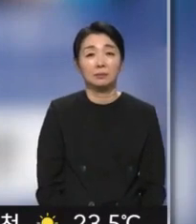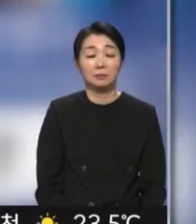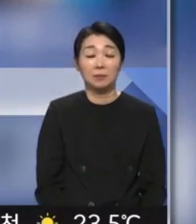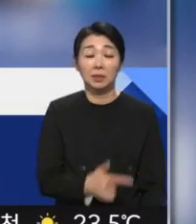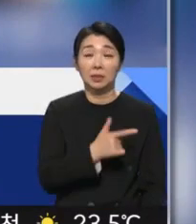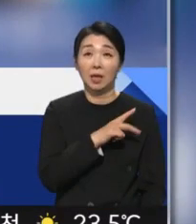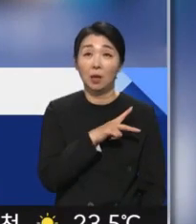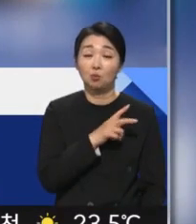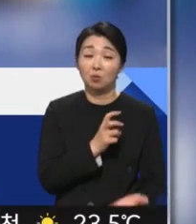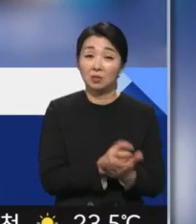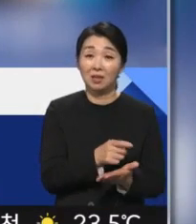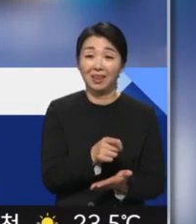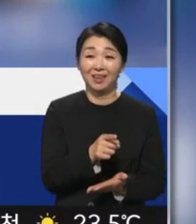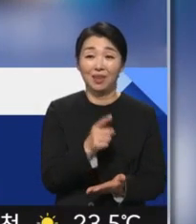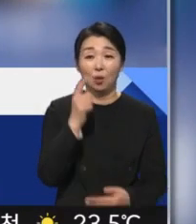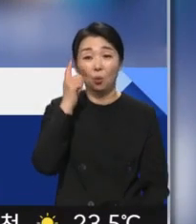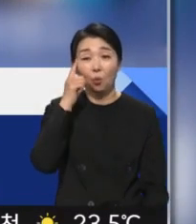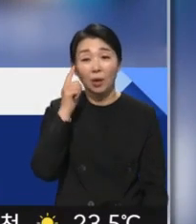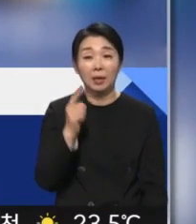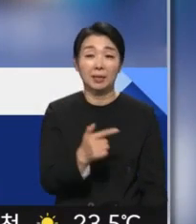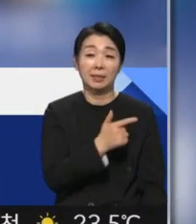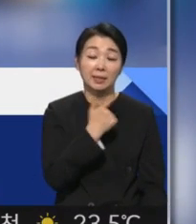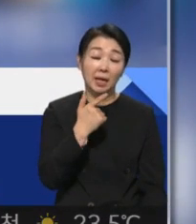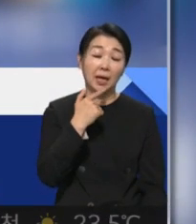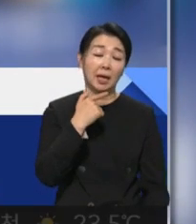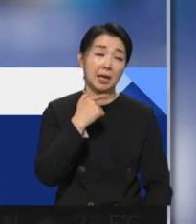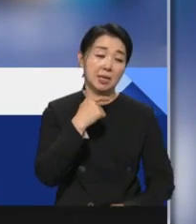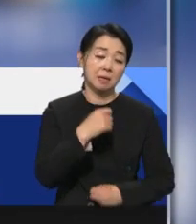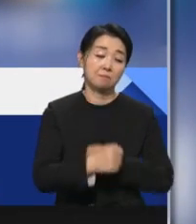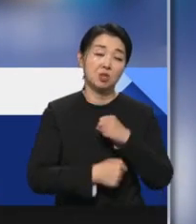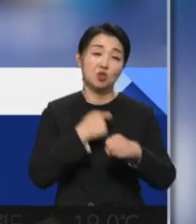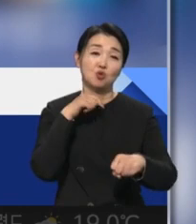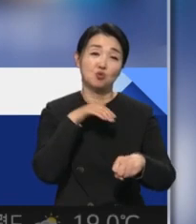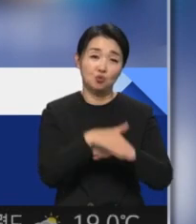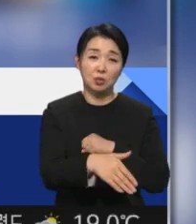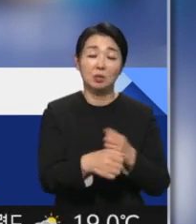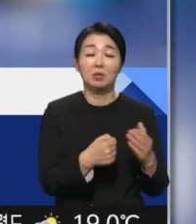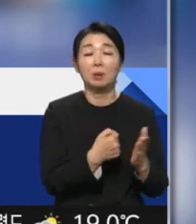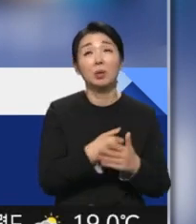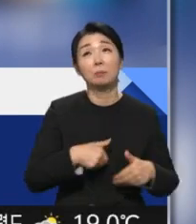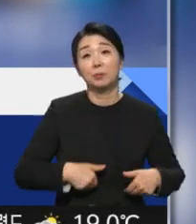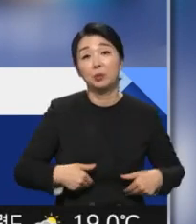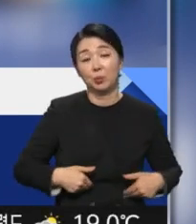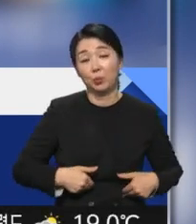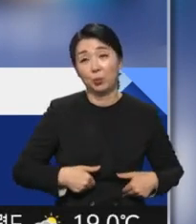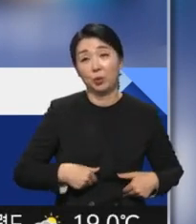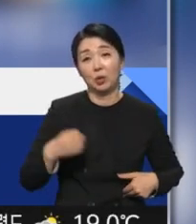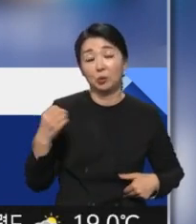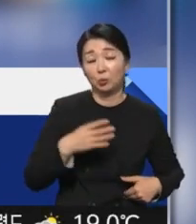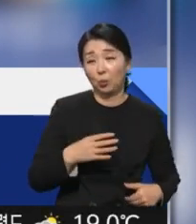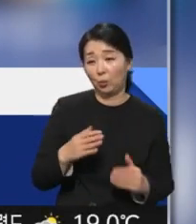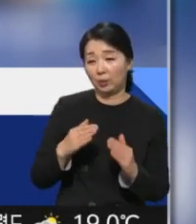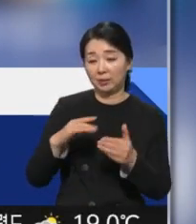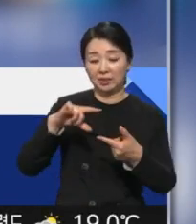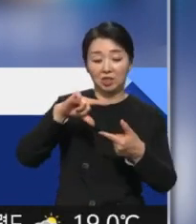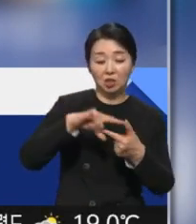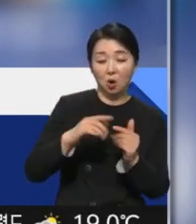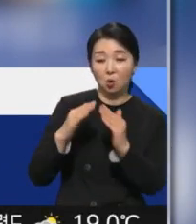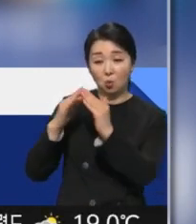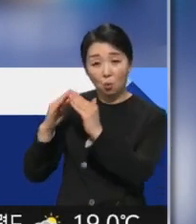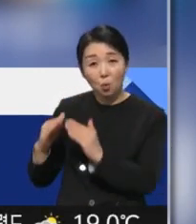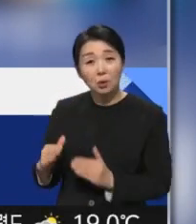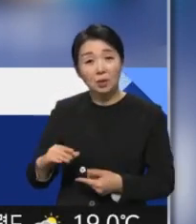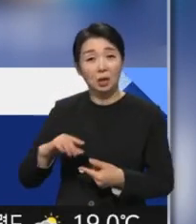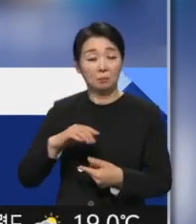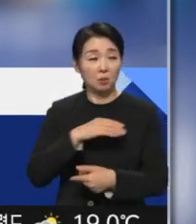대의원 제도가 대의민주주의이기 때문에 필요하다라고 하는 의견과 영호남의 대의원